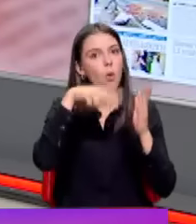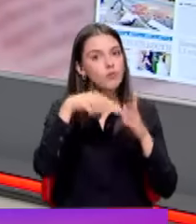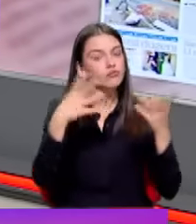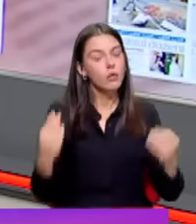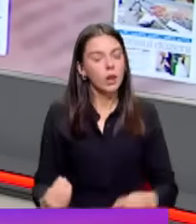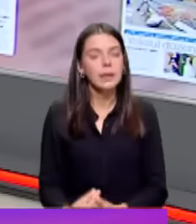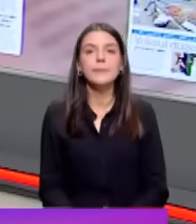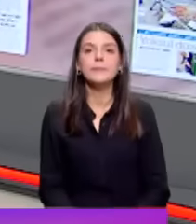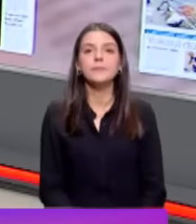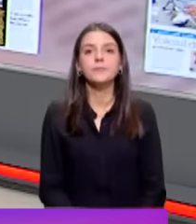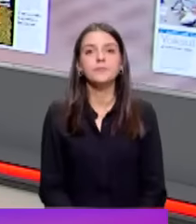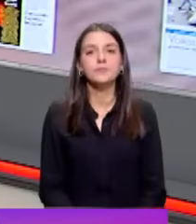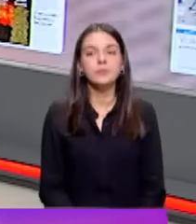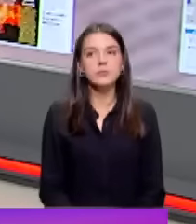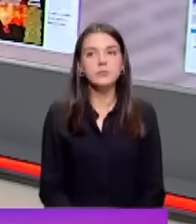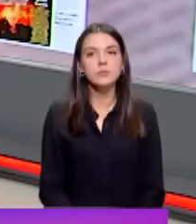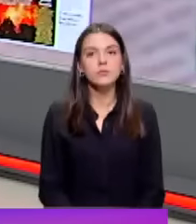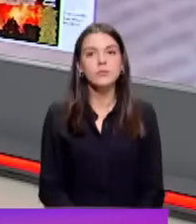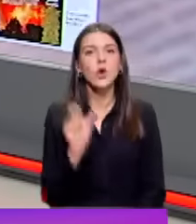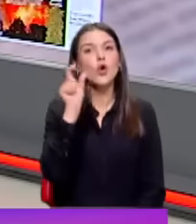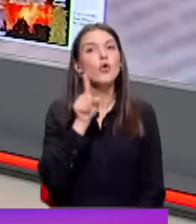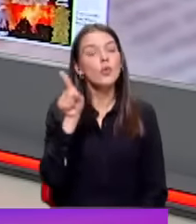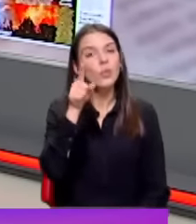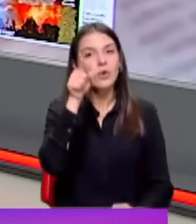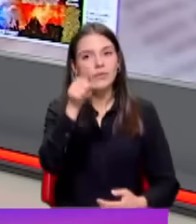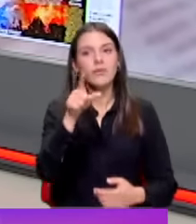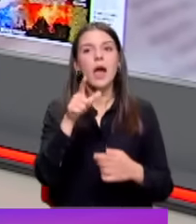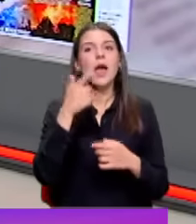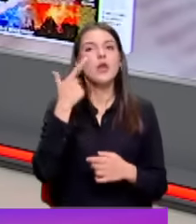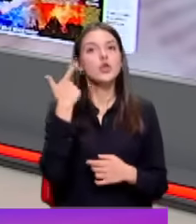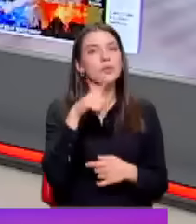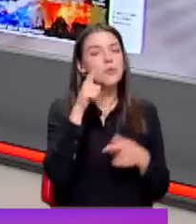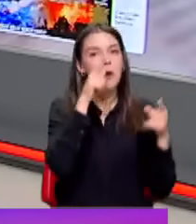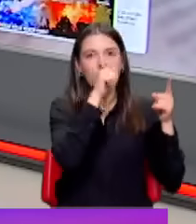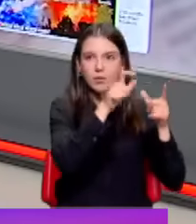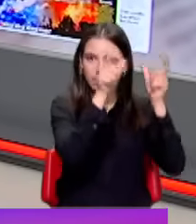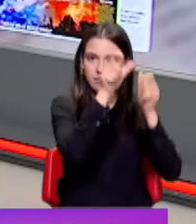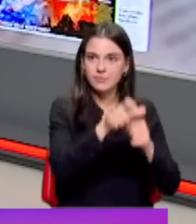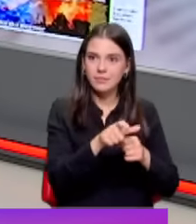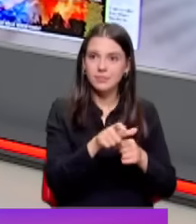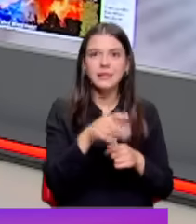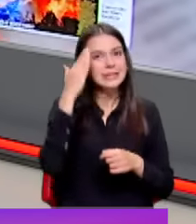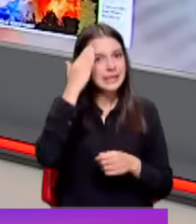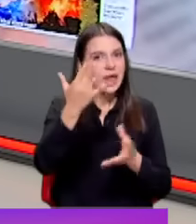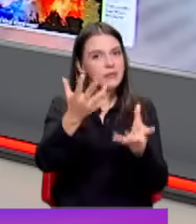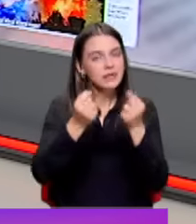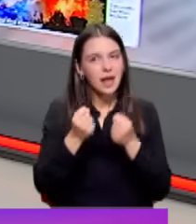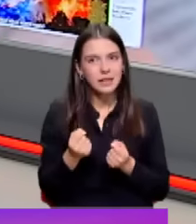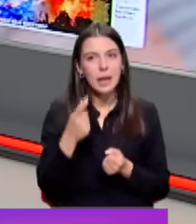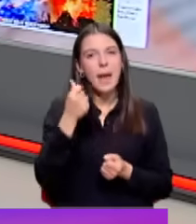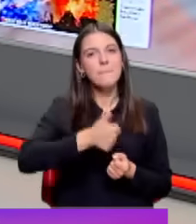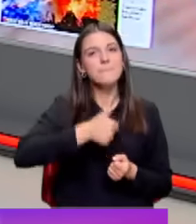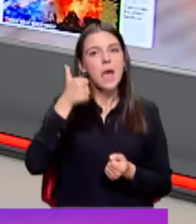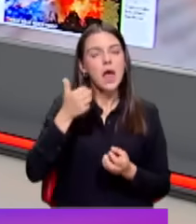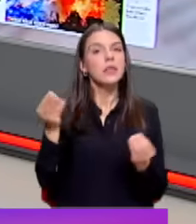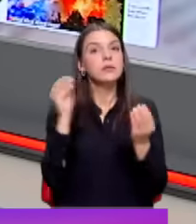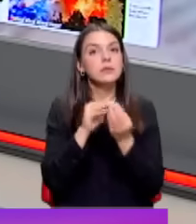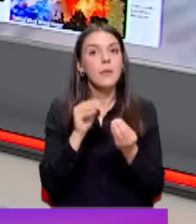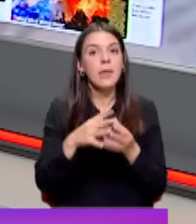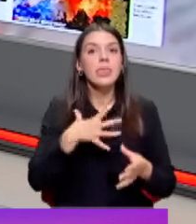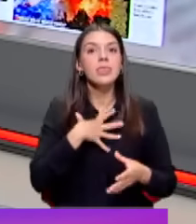olalım. Şanlıurfa Ceylanpınar Aktepe köyünden de selamınızı aldık. Pahalılıktan,